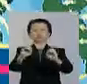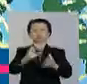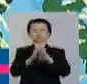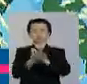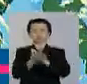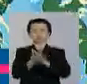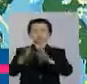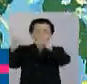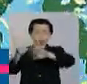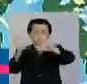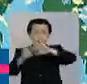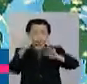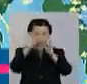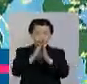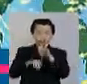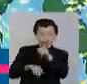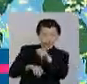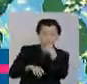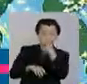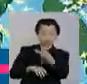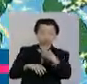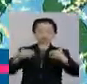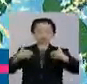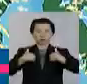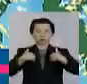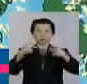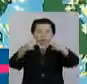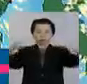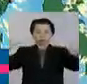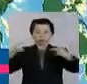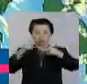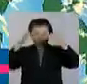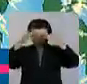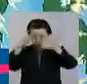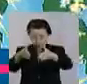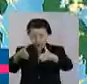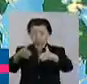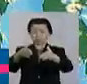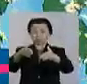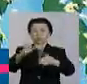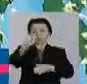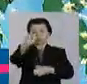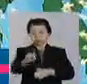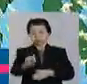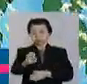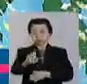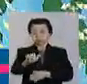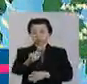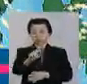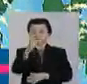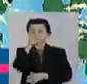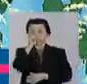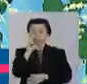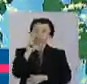carta paparan angin ini juga dapat kita perhatikan terdapatnya kawasan penumpuan angin di sekitar Selat Melaka